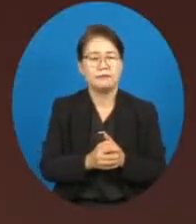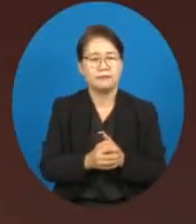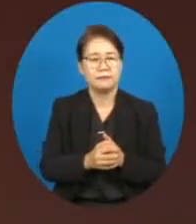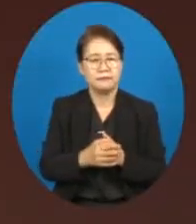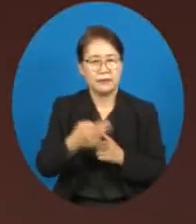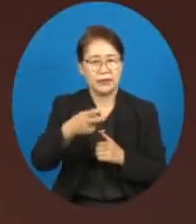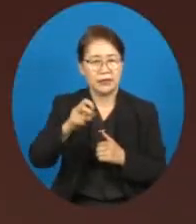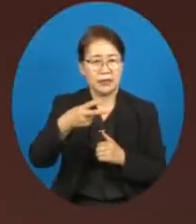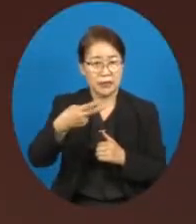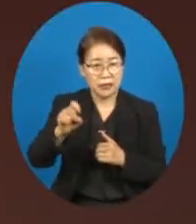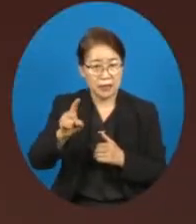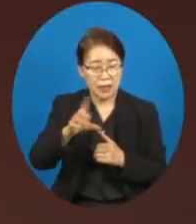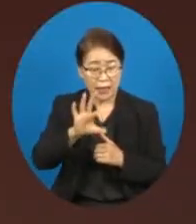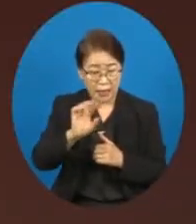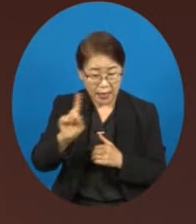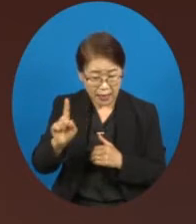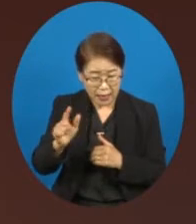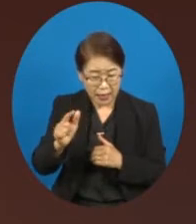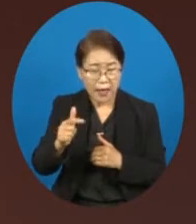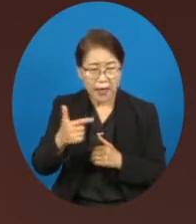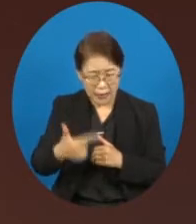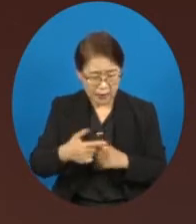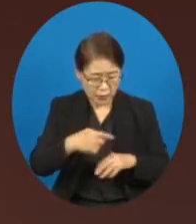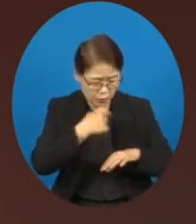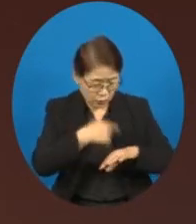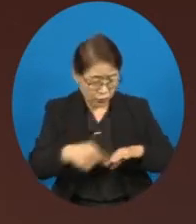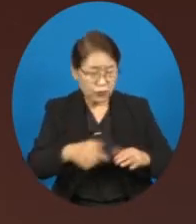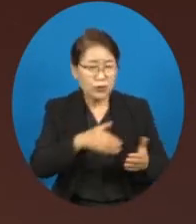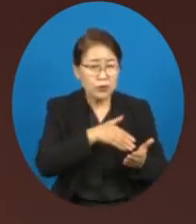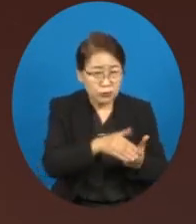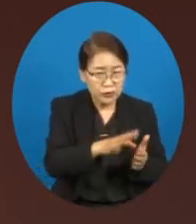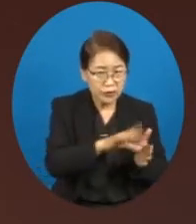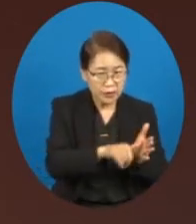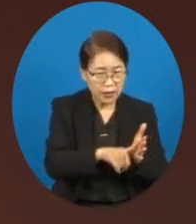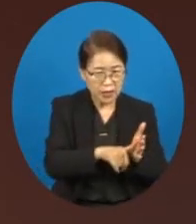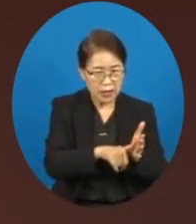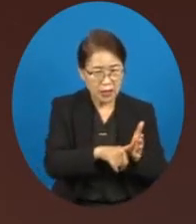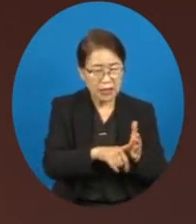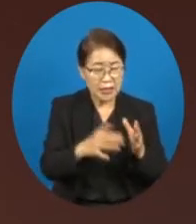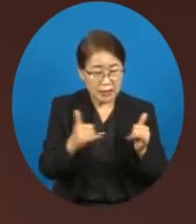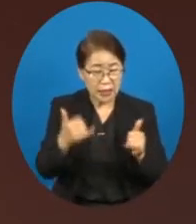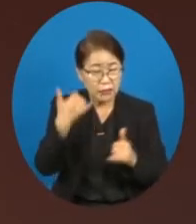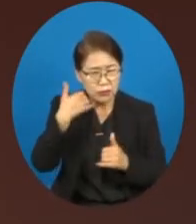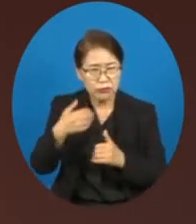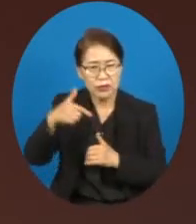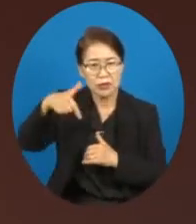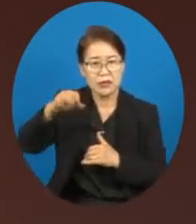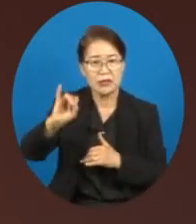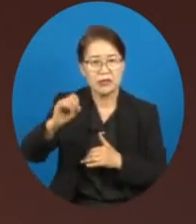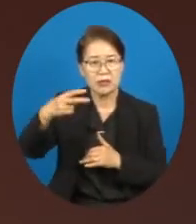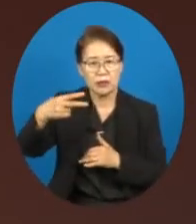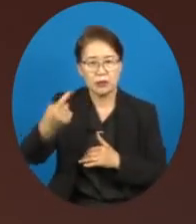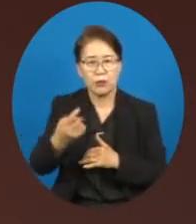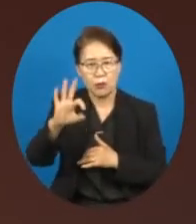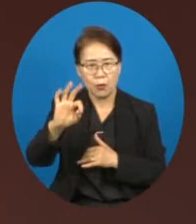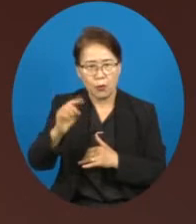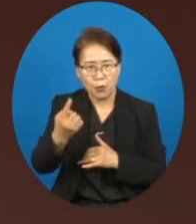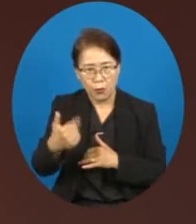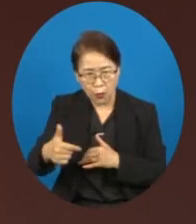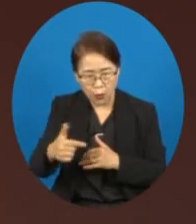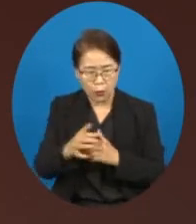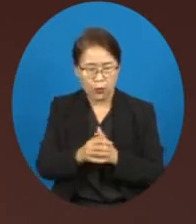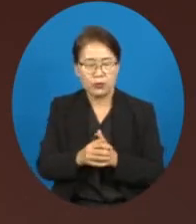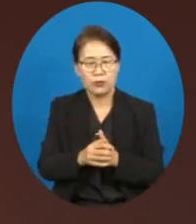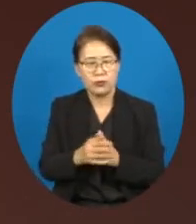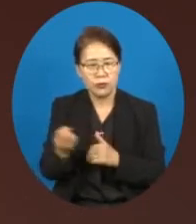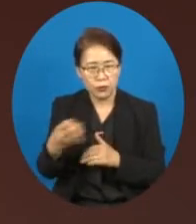미디안의 족속을 물리칠 때도 하나님은 기드온이라고 하는 사람을 도구로 사용하셨습니다. 블레셋의